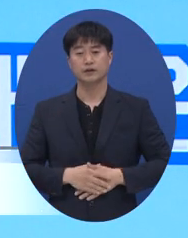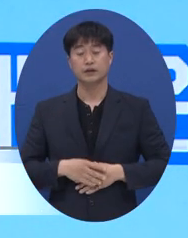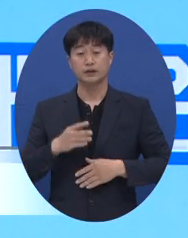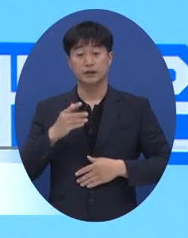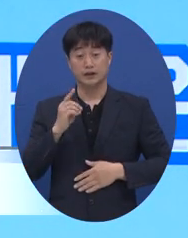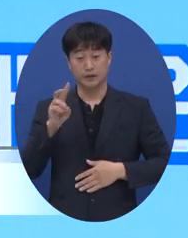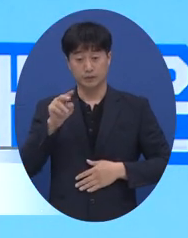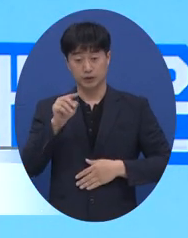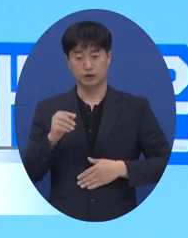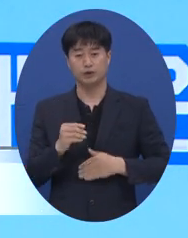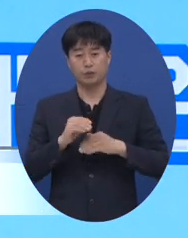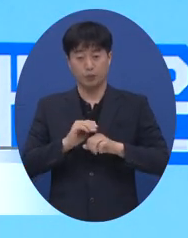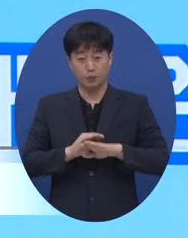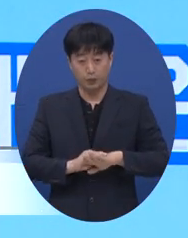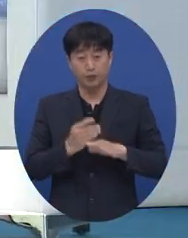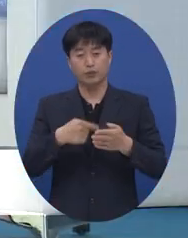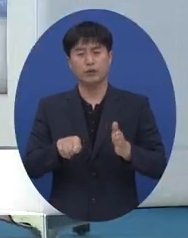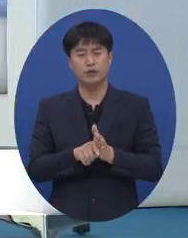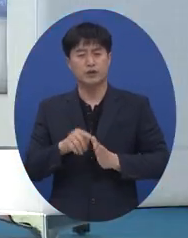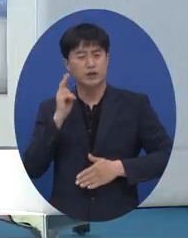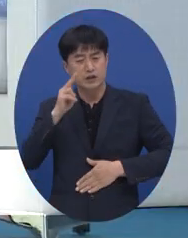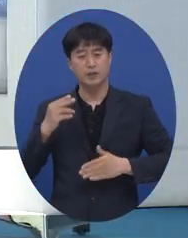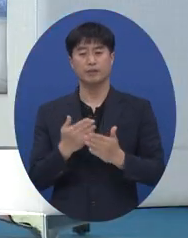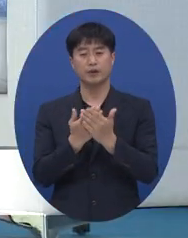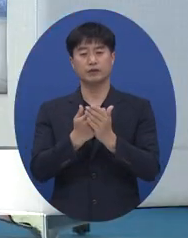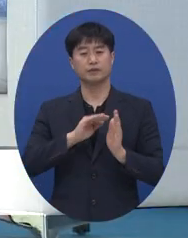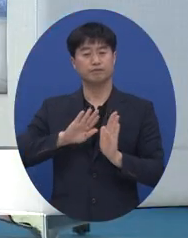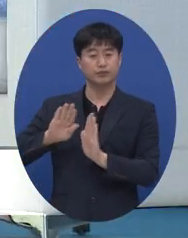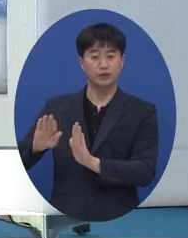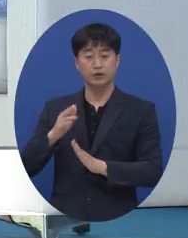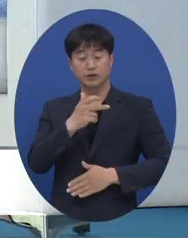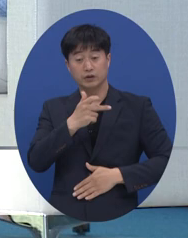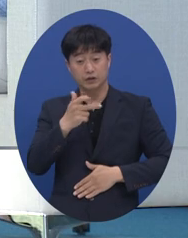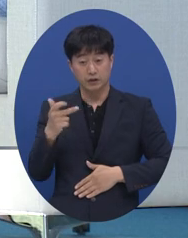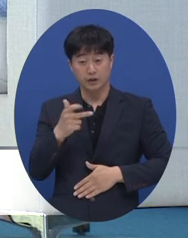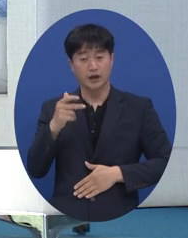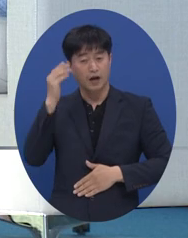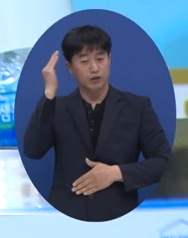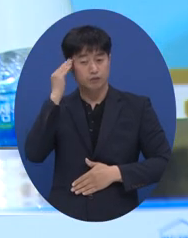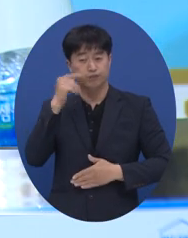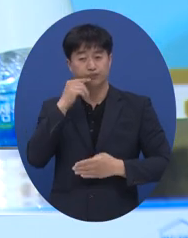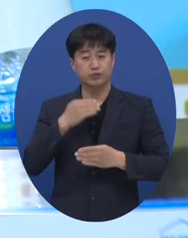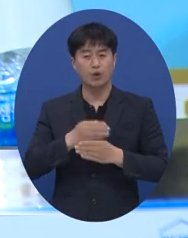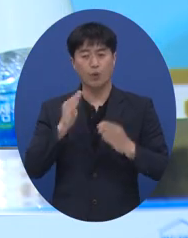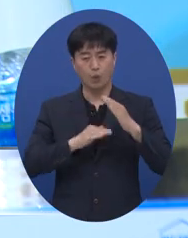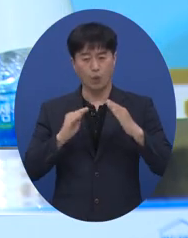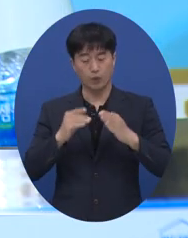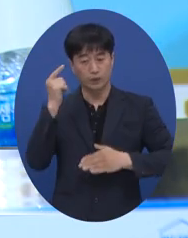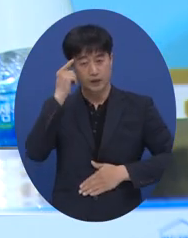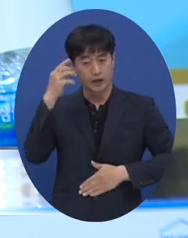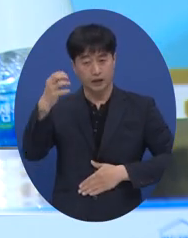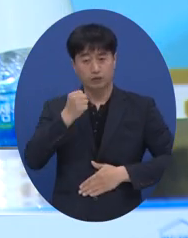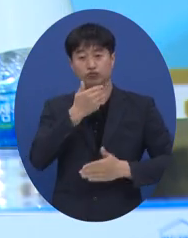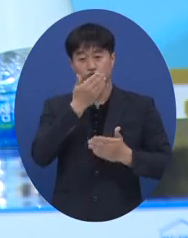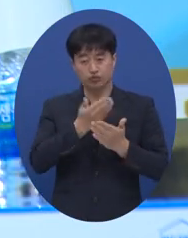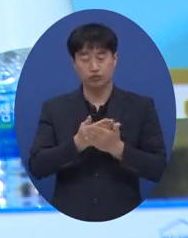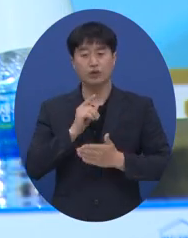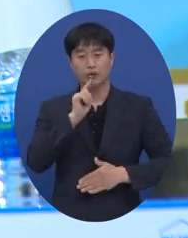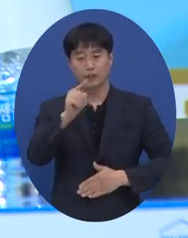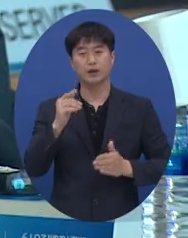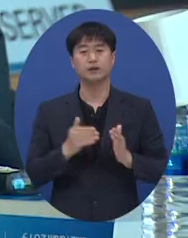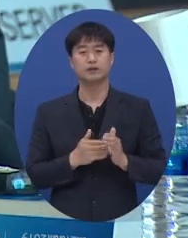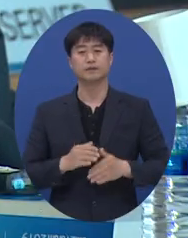DMZ 보존을 위해 과도한 개발은 지양하고 큰 틀에서 남북이 공동 의지를 가져야 평화시대로 나아갈 수 있다고 한 목소리를